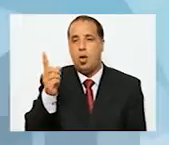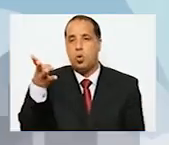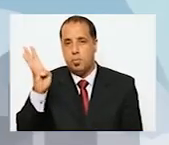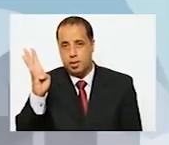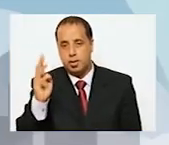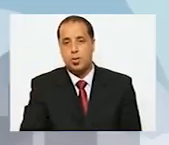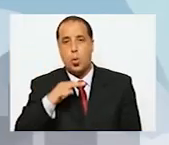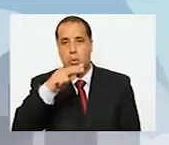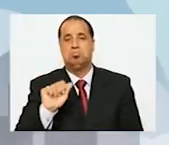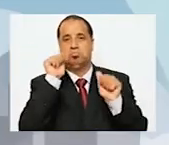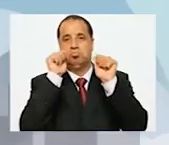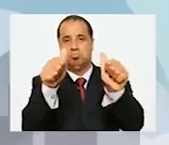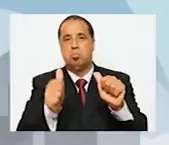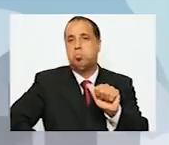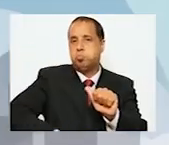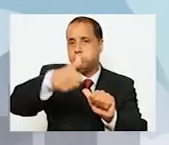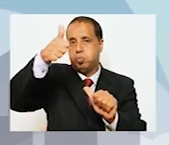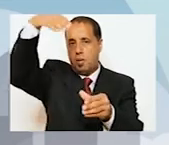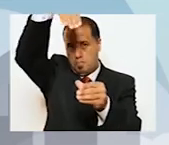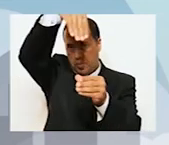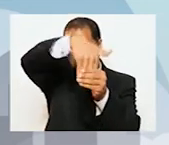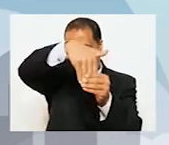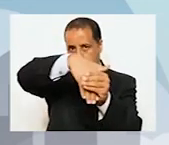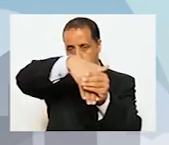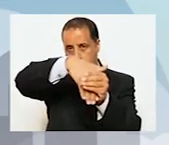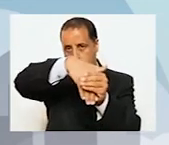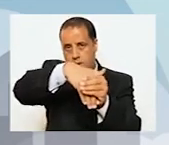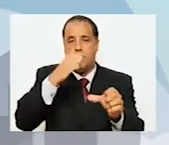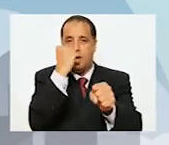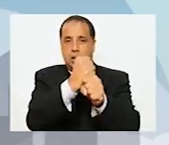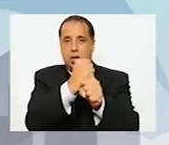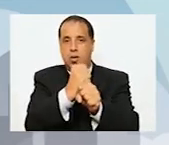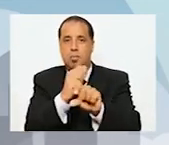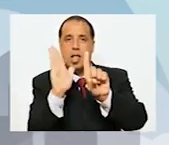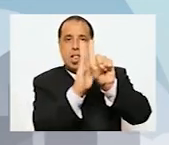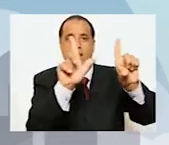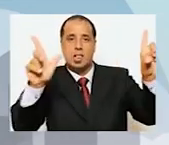1441. هيك تكون سجلت وخدمت روحك وخدمت بلادك ليبيا.